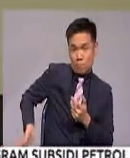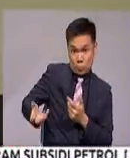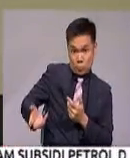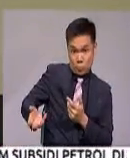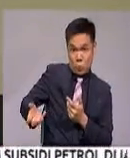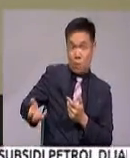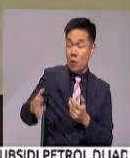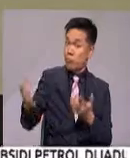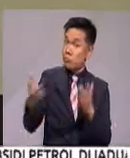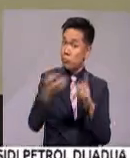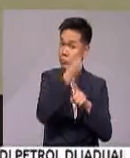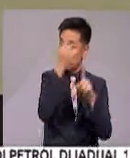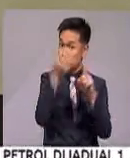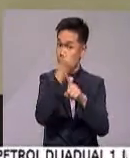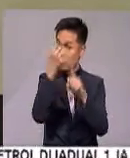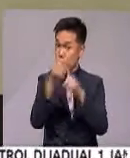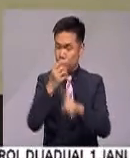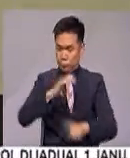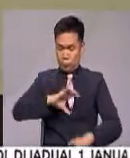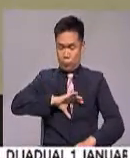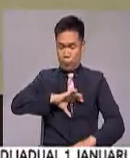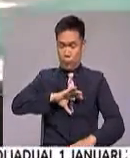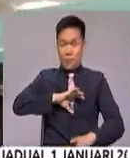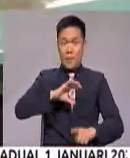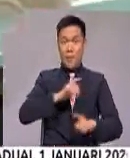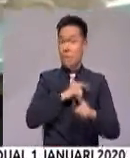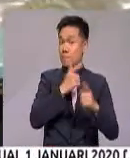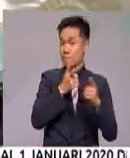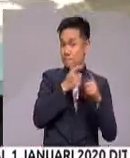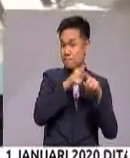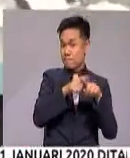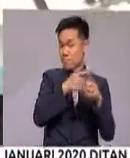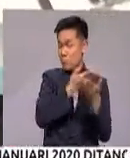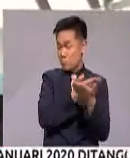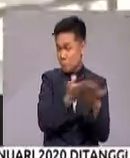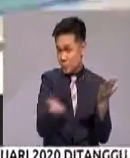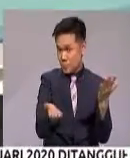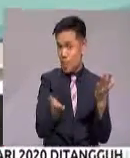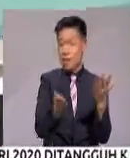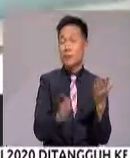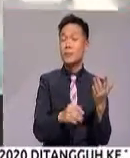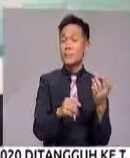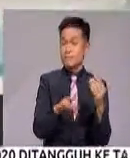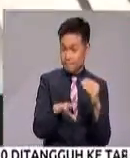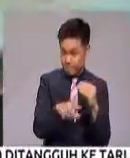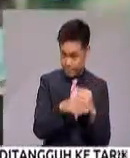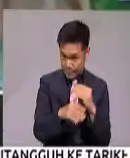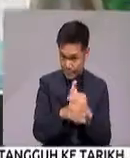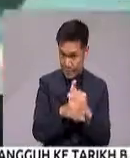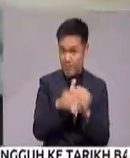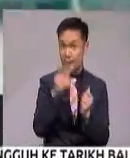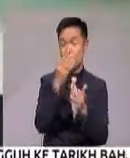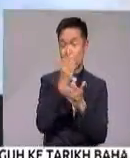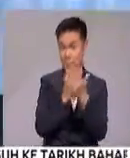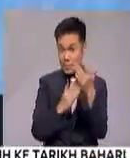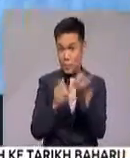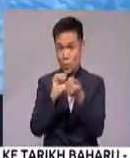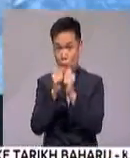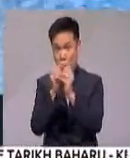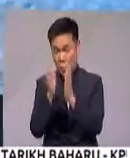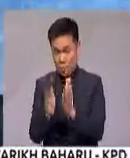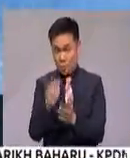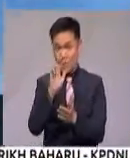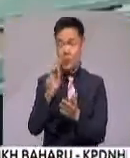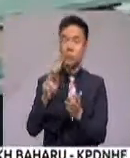di luar jangkaan melalui kejohanan dunia bagi acara masing-masing. Bukan itu sahaja, beberapa atlet yang menempah kejayaan seperti